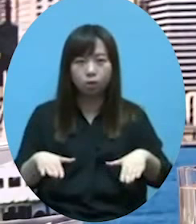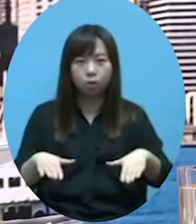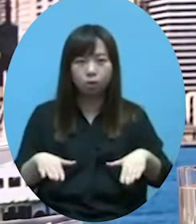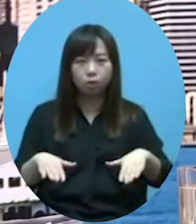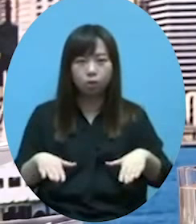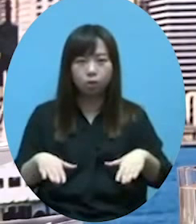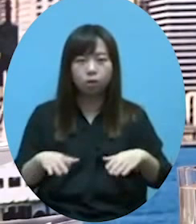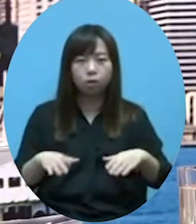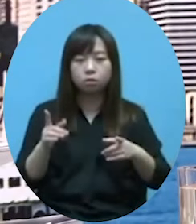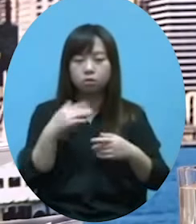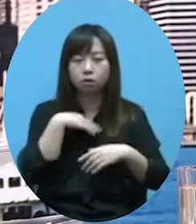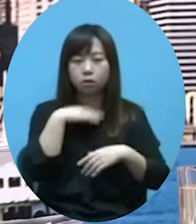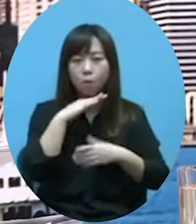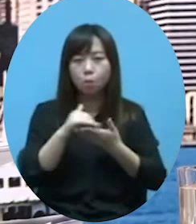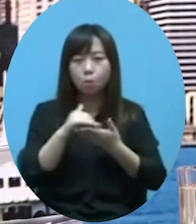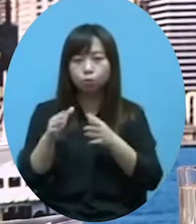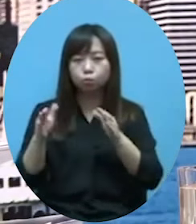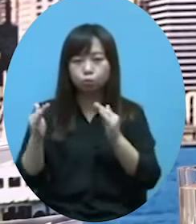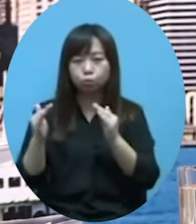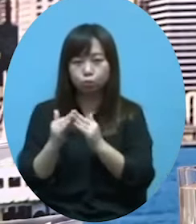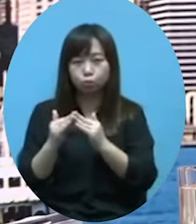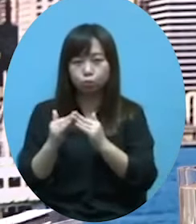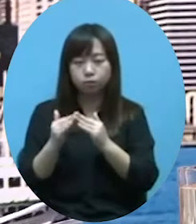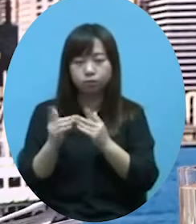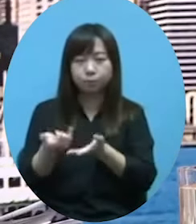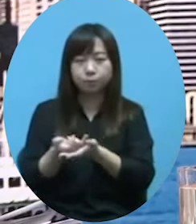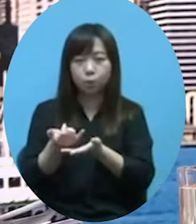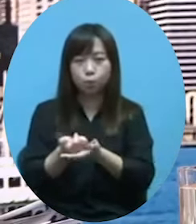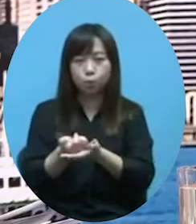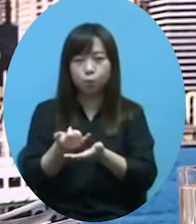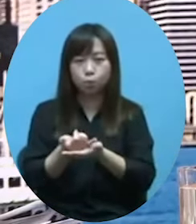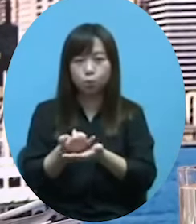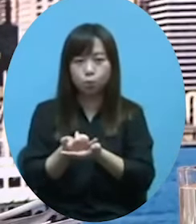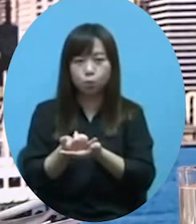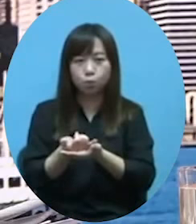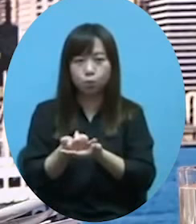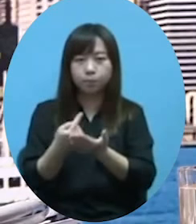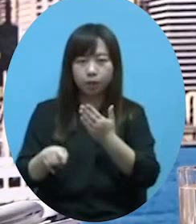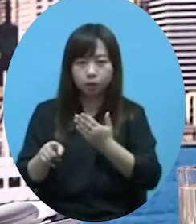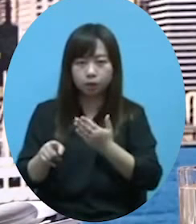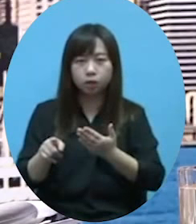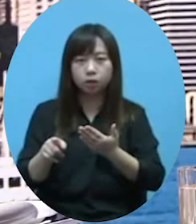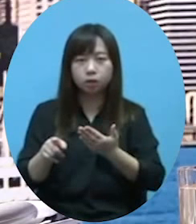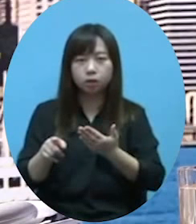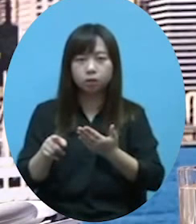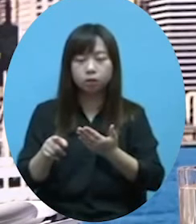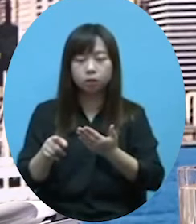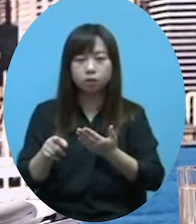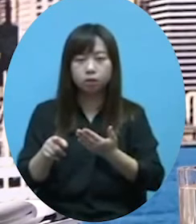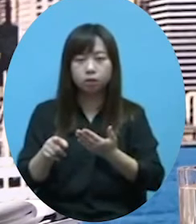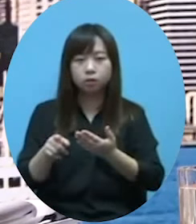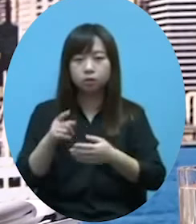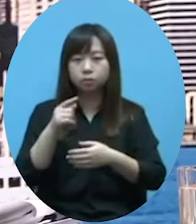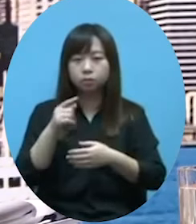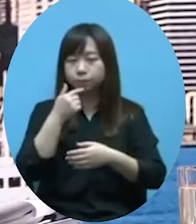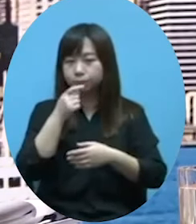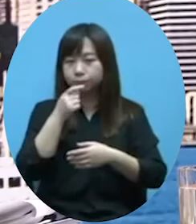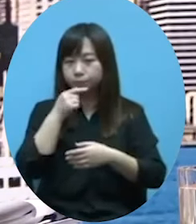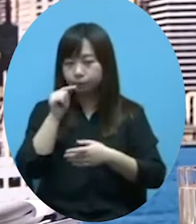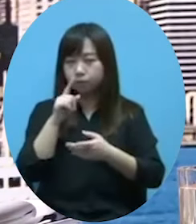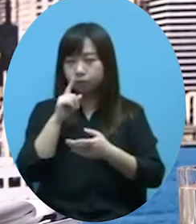我們都要等到衛生署他們都會評估批出那個我們叫做clical trial certificate